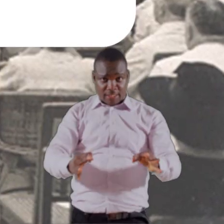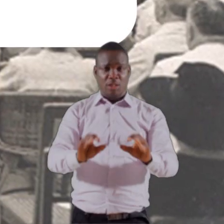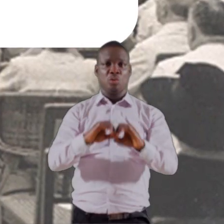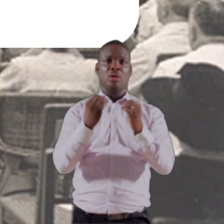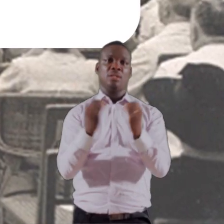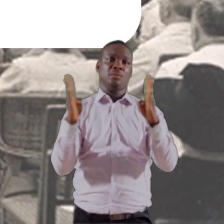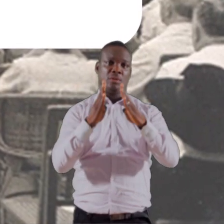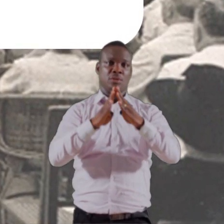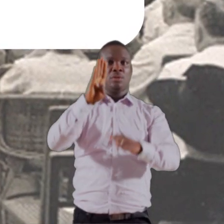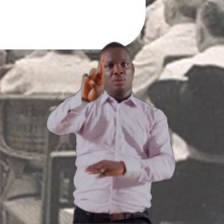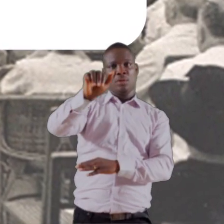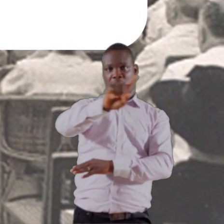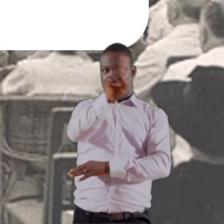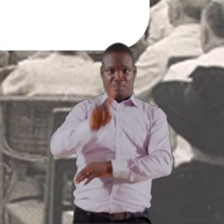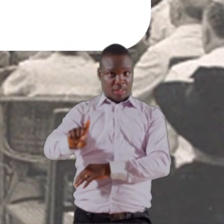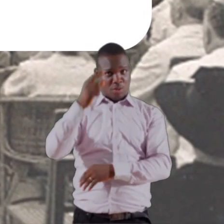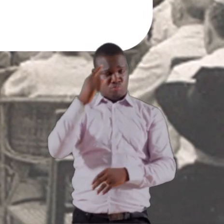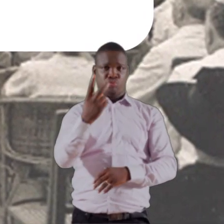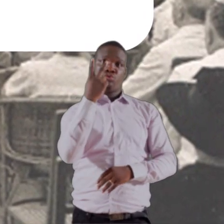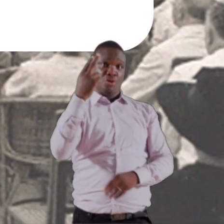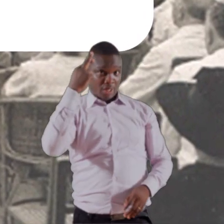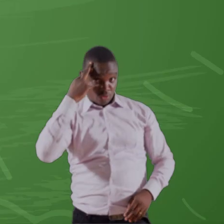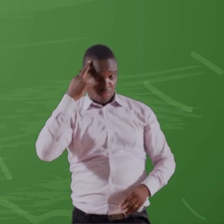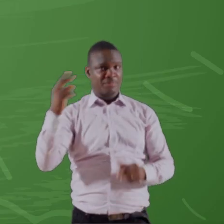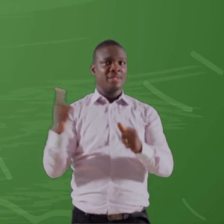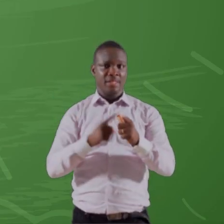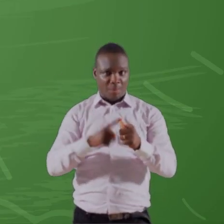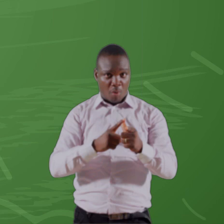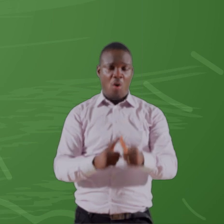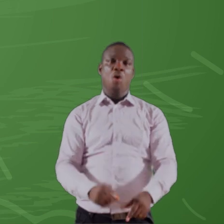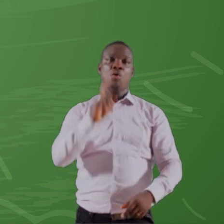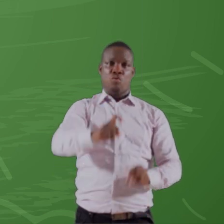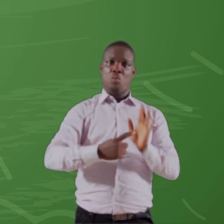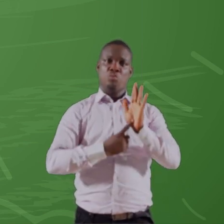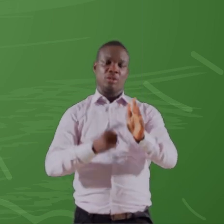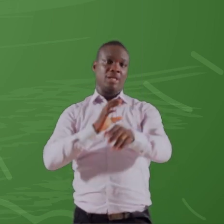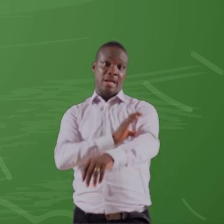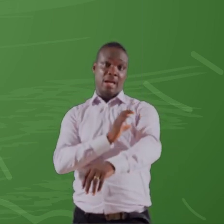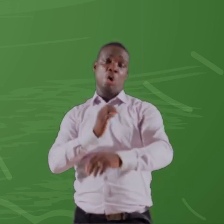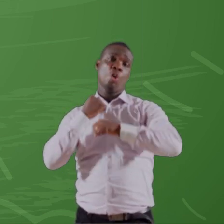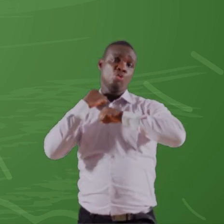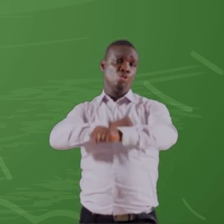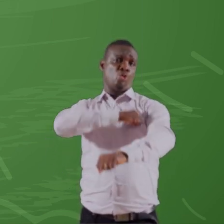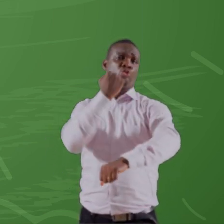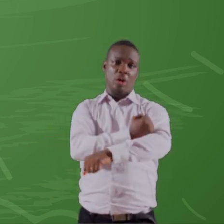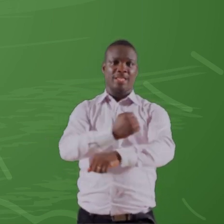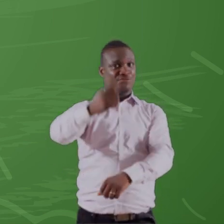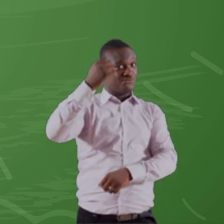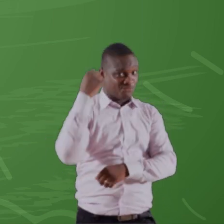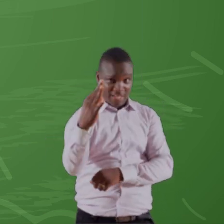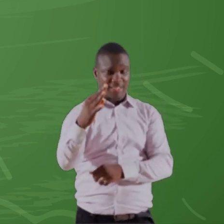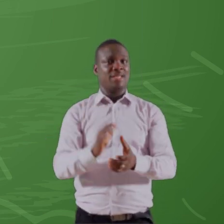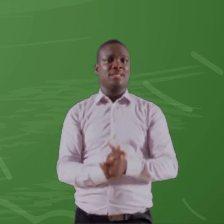conférence de Brazzaville pour deux raisons. Premièrement, réaffirmer l'autorité française sur les colonies, mais